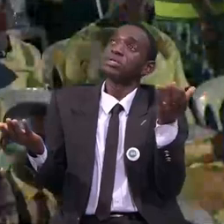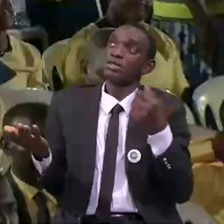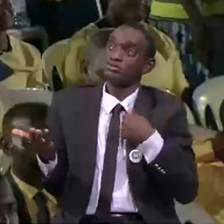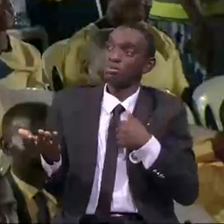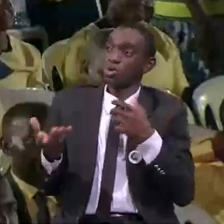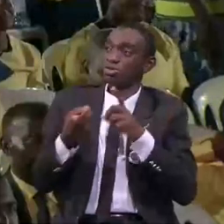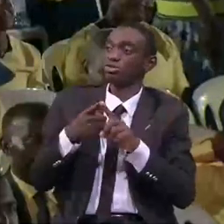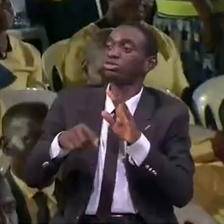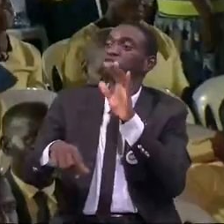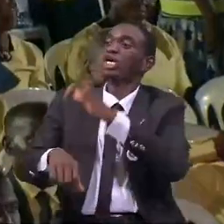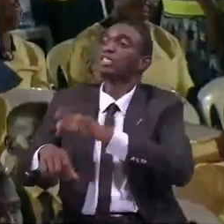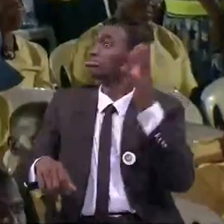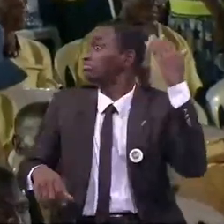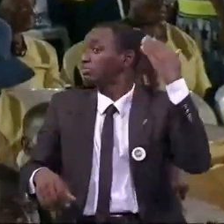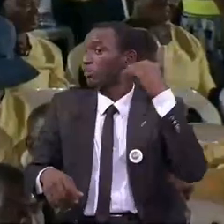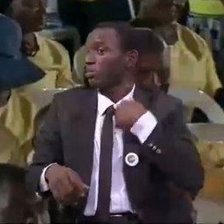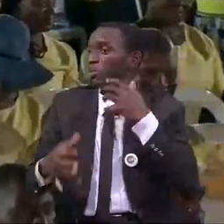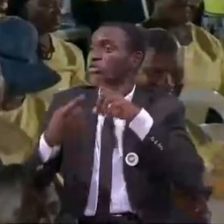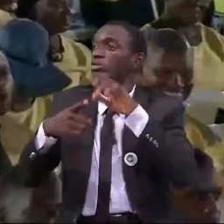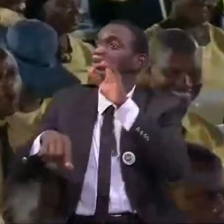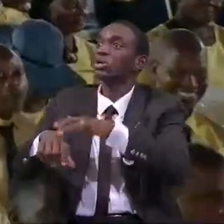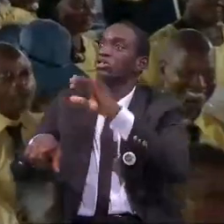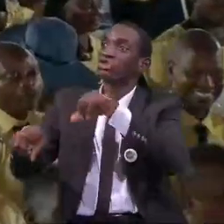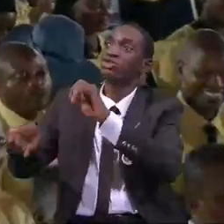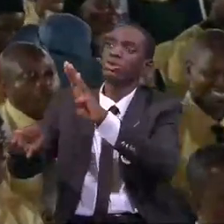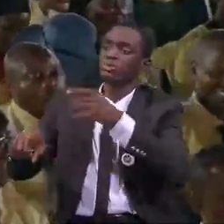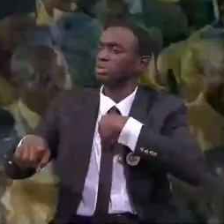protégé je voudrais le toucher l'autre